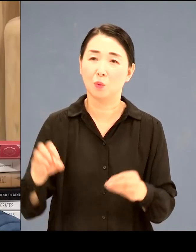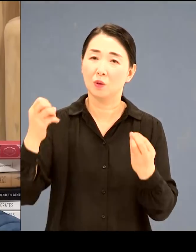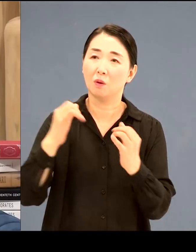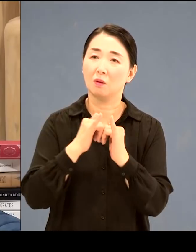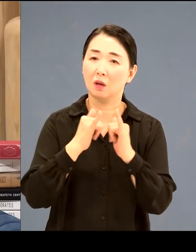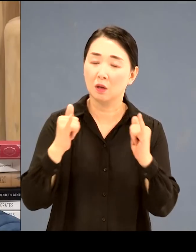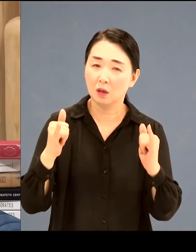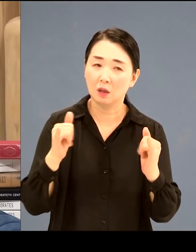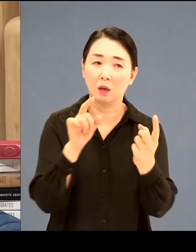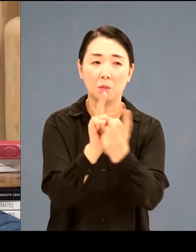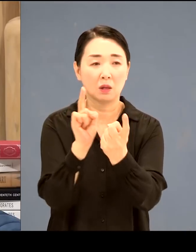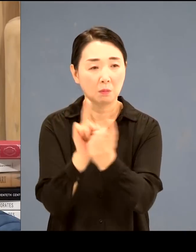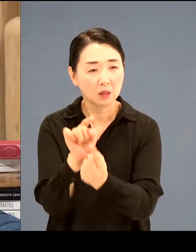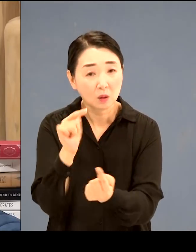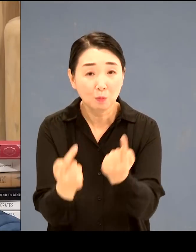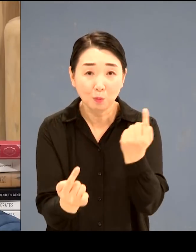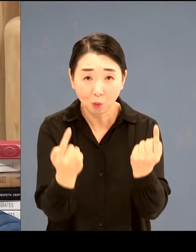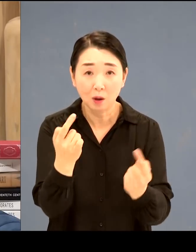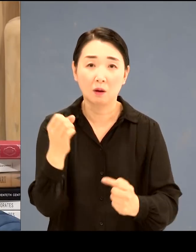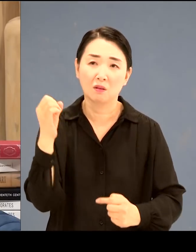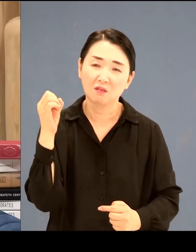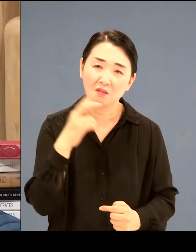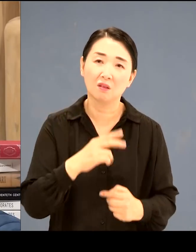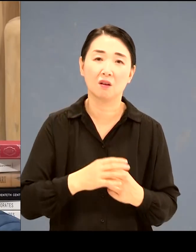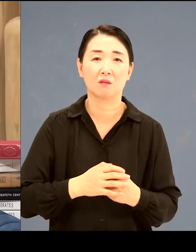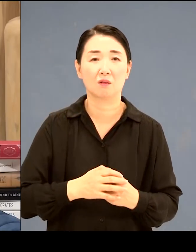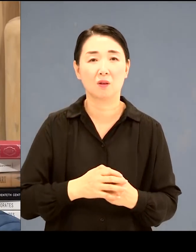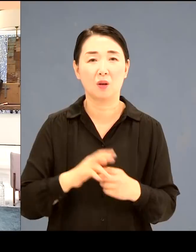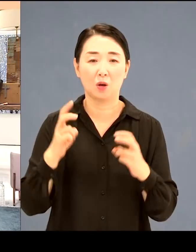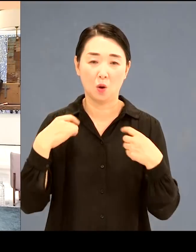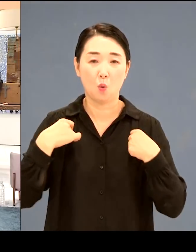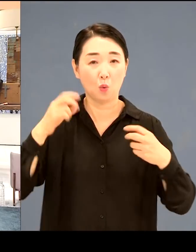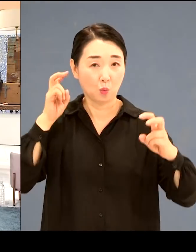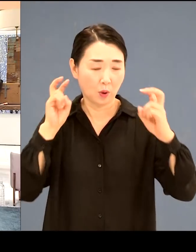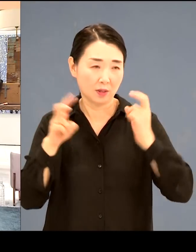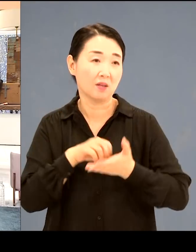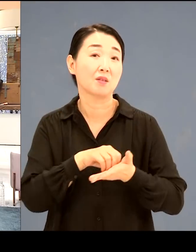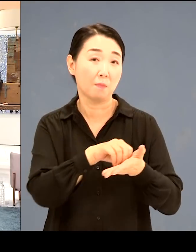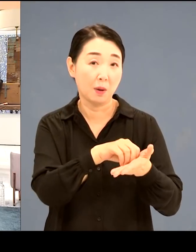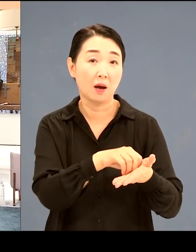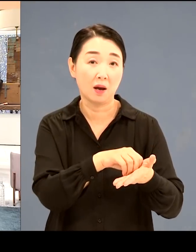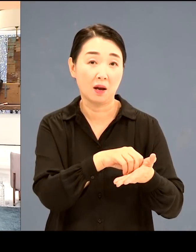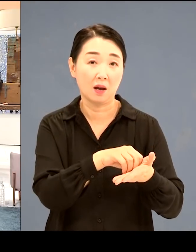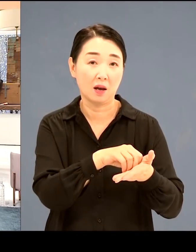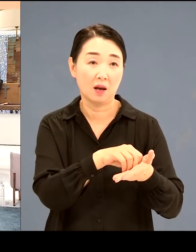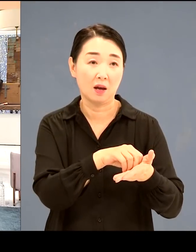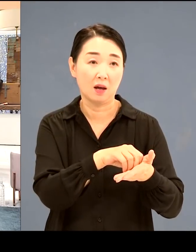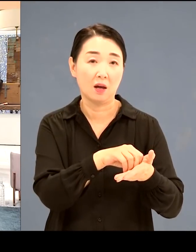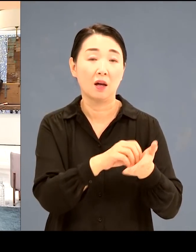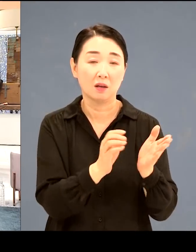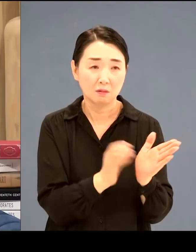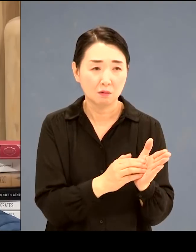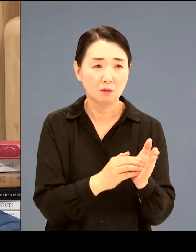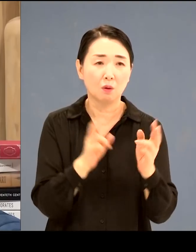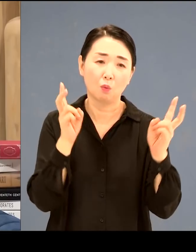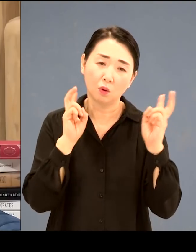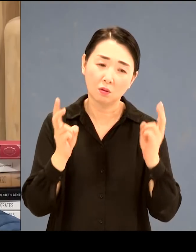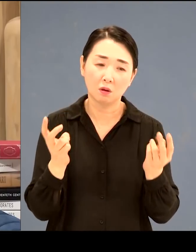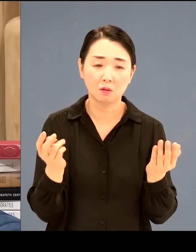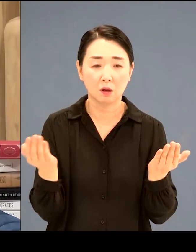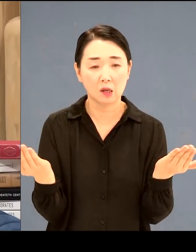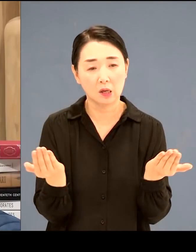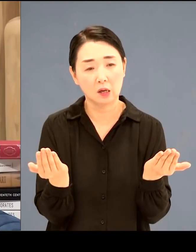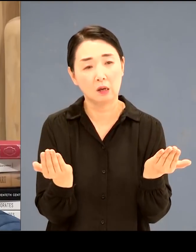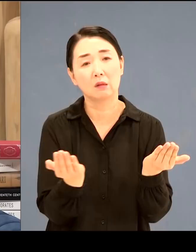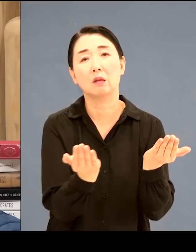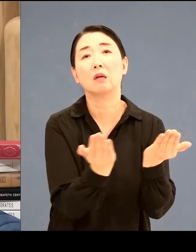하는 것들보다는 네. 그냥 어페럴 같은데 의류 회사에 회사. 취직해서 그 회사에서 일하는 게 나는